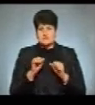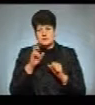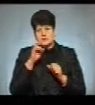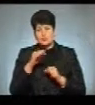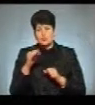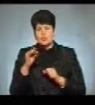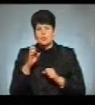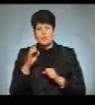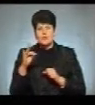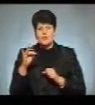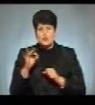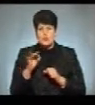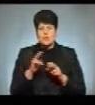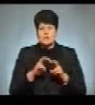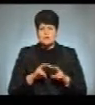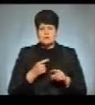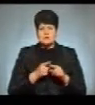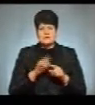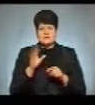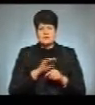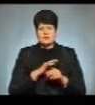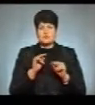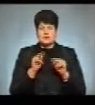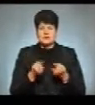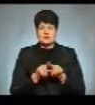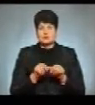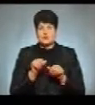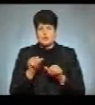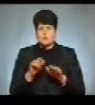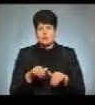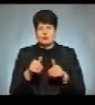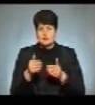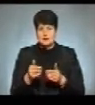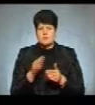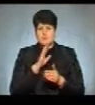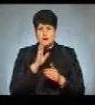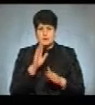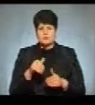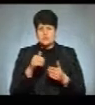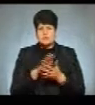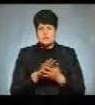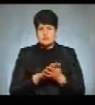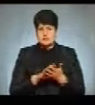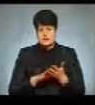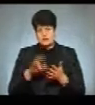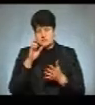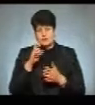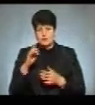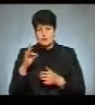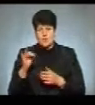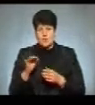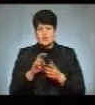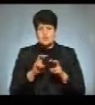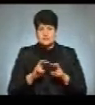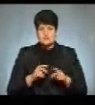бюро розслідувань для того, щоб це все відбулося об'єктивно. Також окремо мама подала про заяву в Державне бюро розслідувань для того,